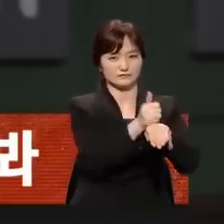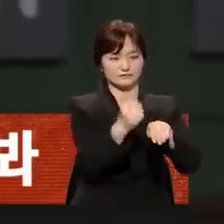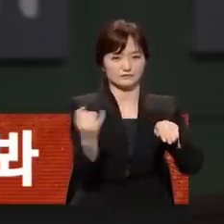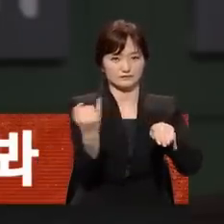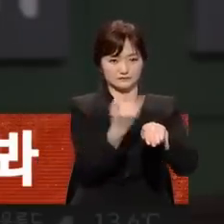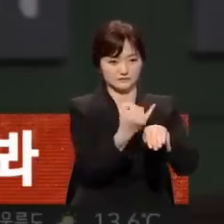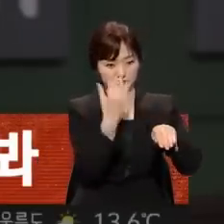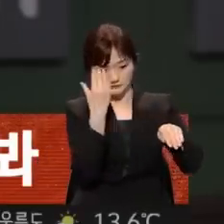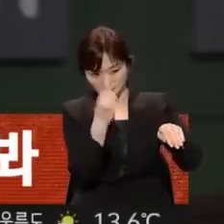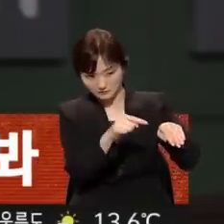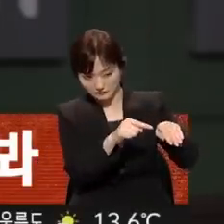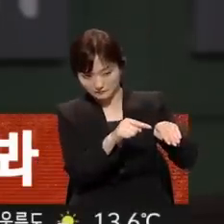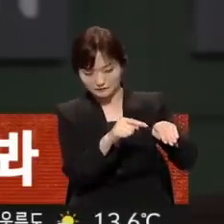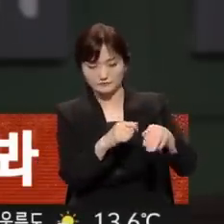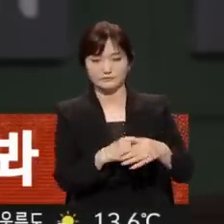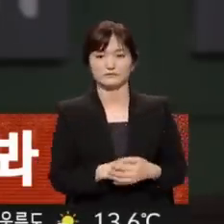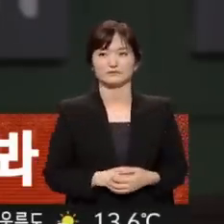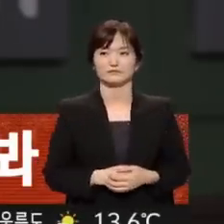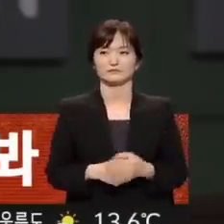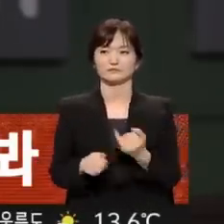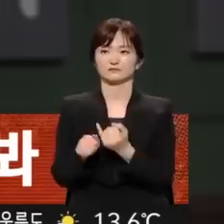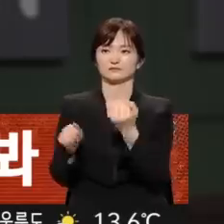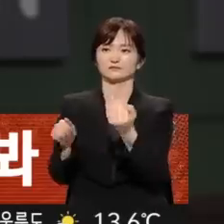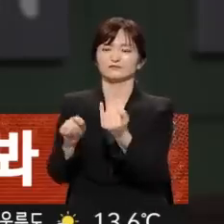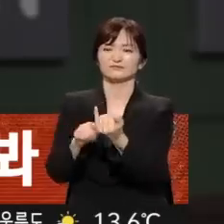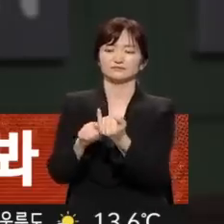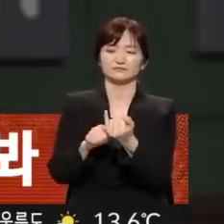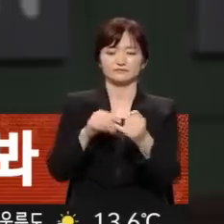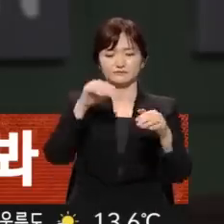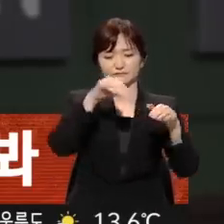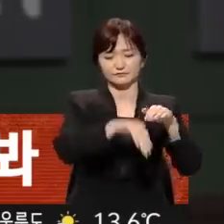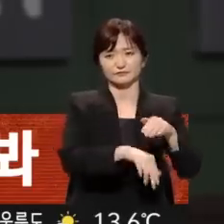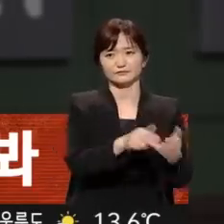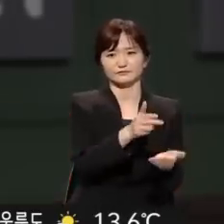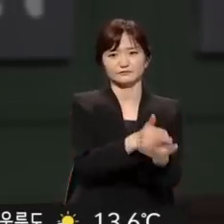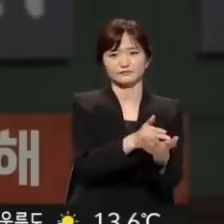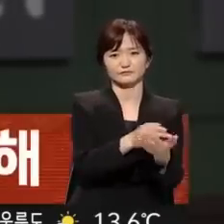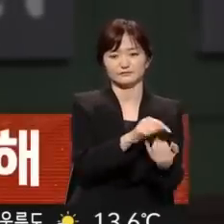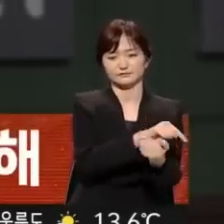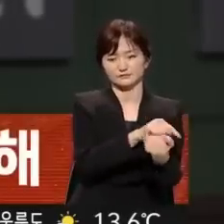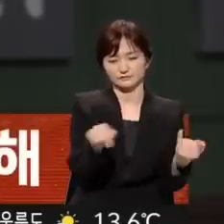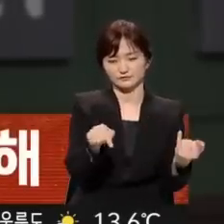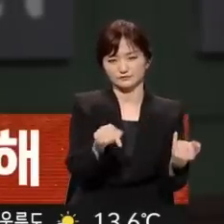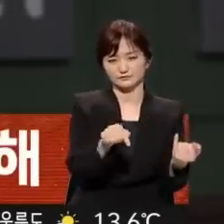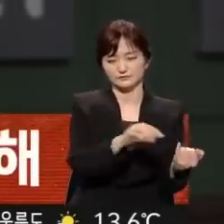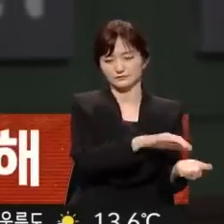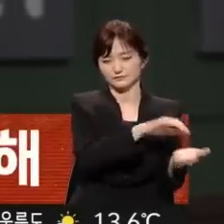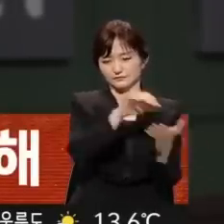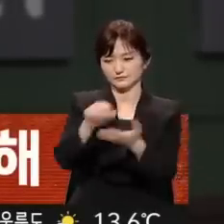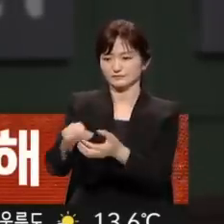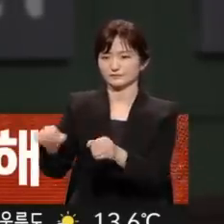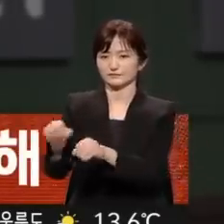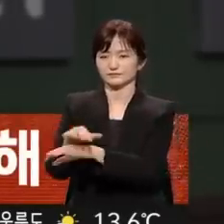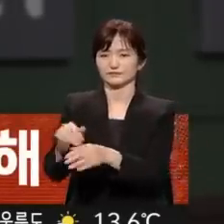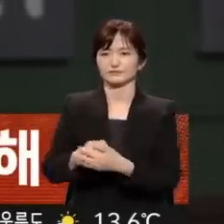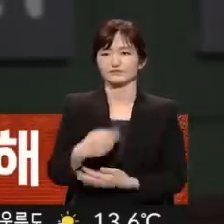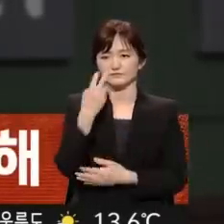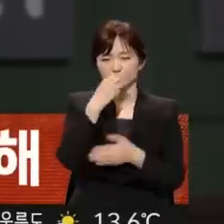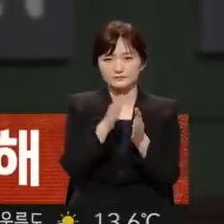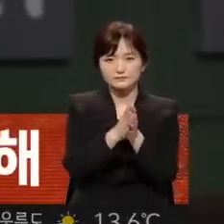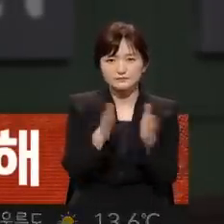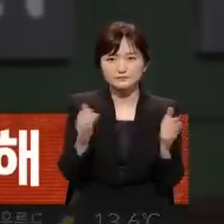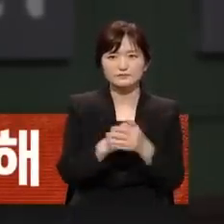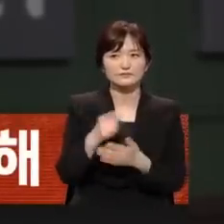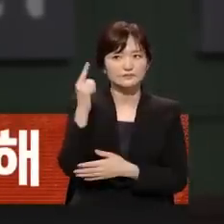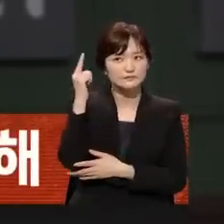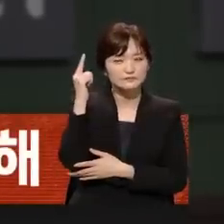합니다. 이 원 씨는 아내를 인근 지하 주차장에서 살해를 하고 시신을 유기를 했습니다. 수사가 시작이 되니까요. 폰을 껐다 켰다